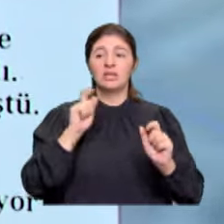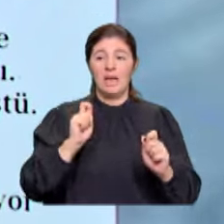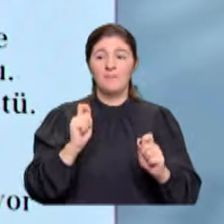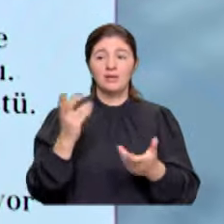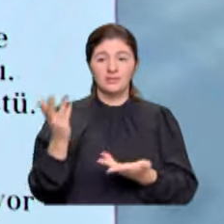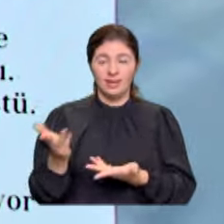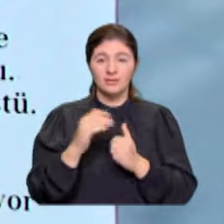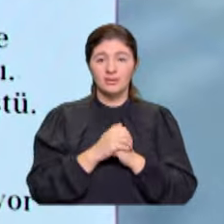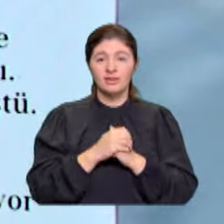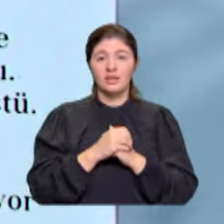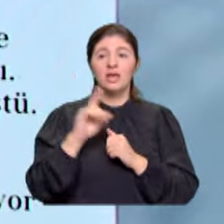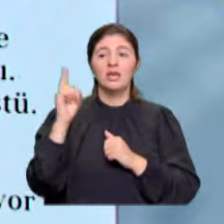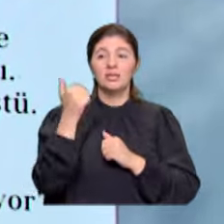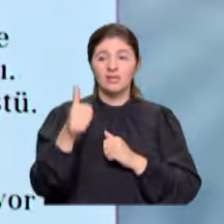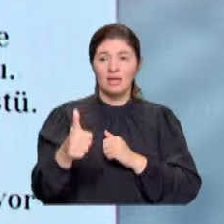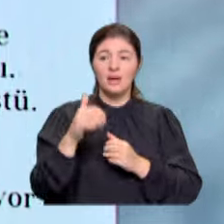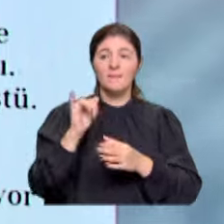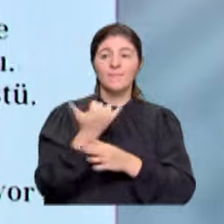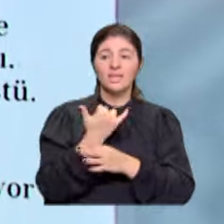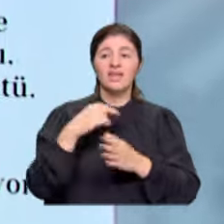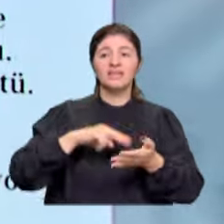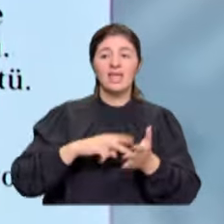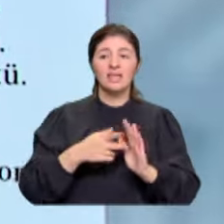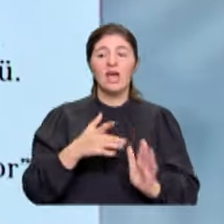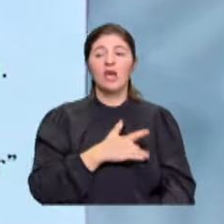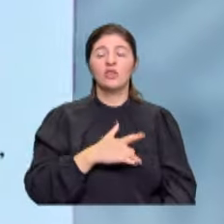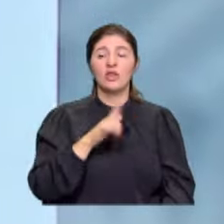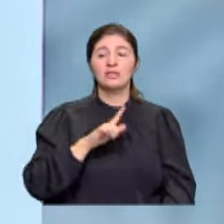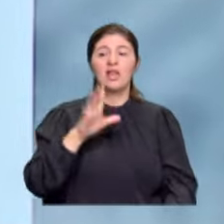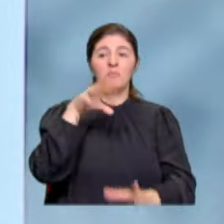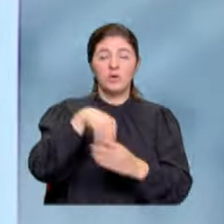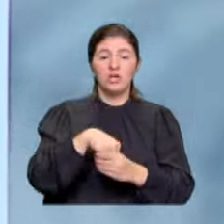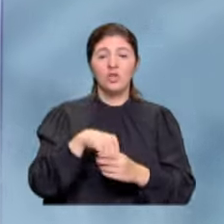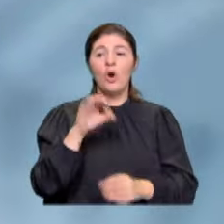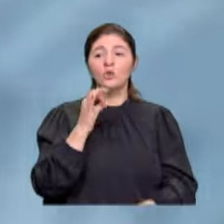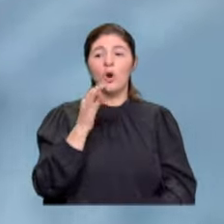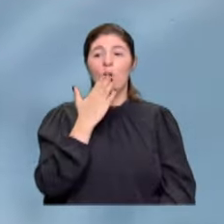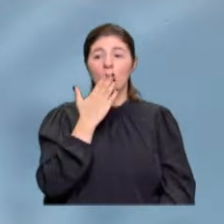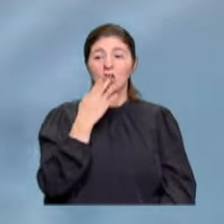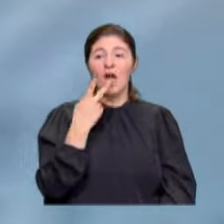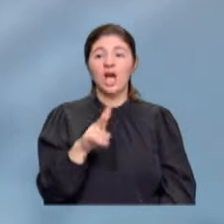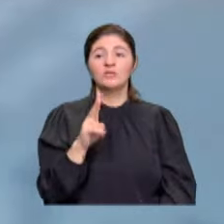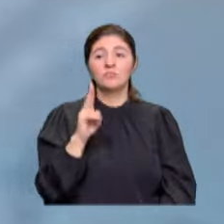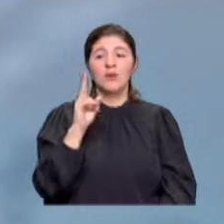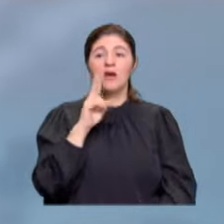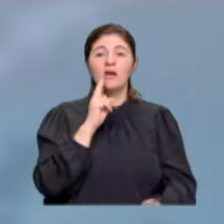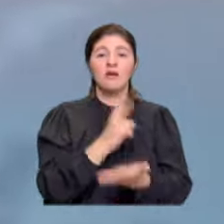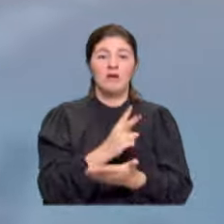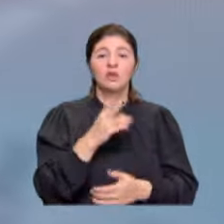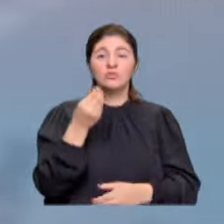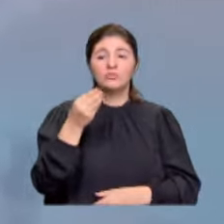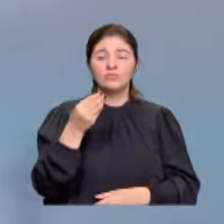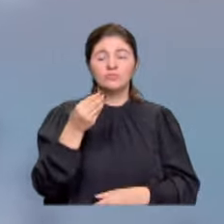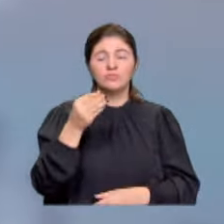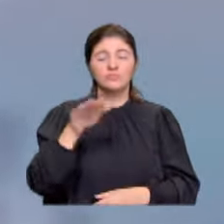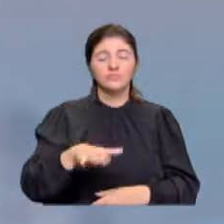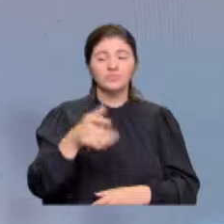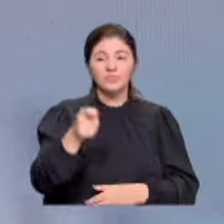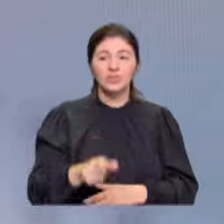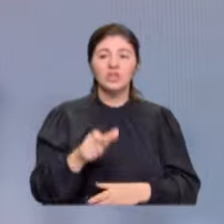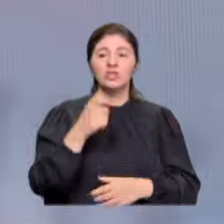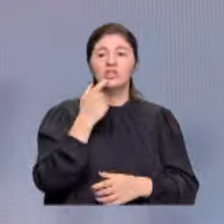sürerken iktidar Mesleki ve Teknik Anadolu Liseleri bünyesinde ortaokullar açma kararı aldı Çocuk işçi yaşı